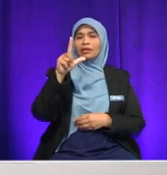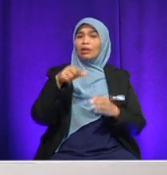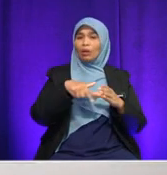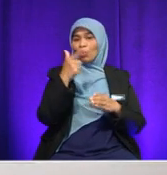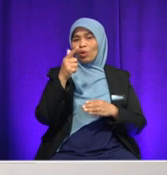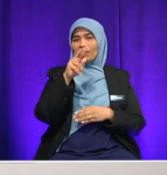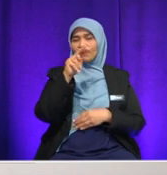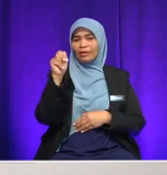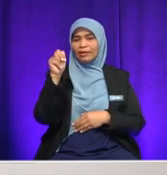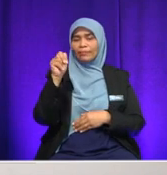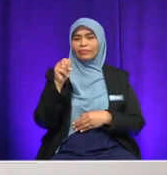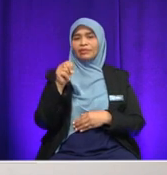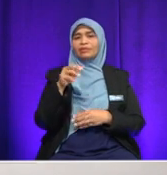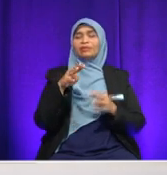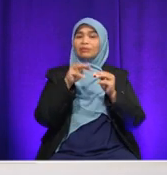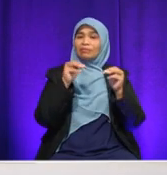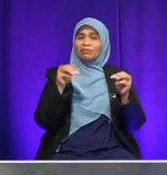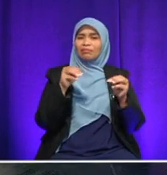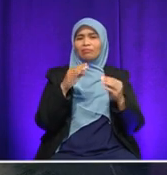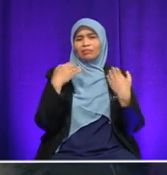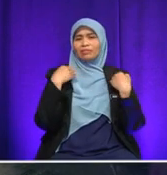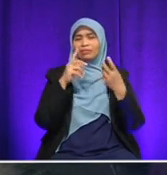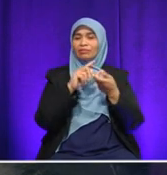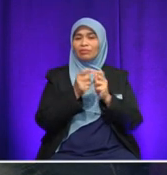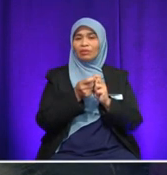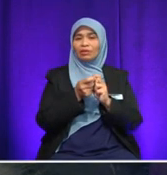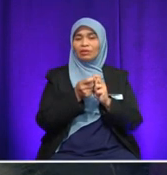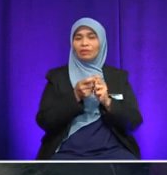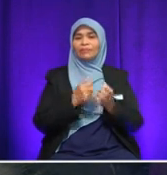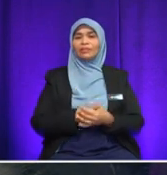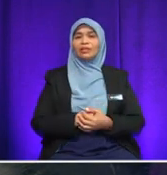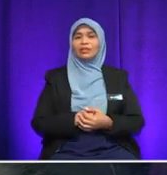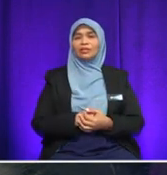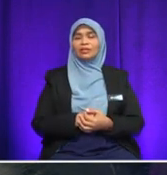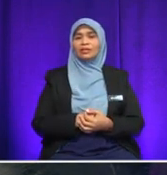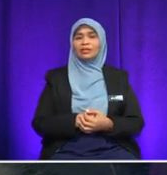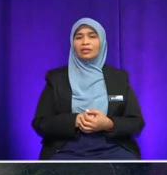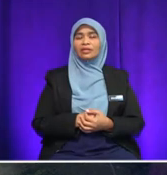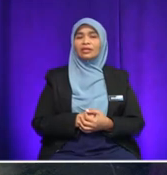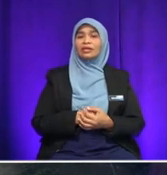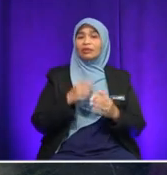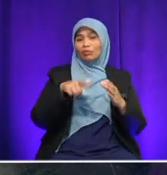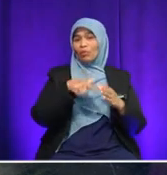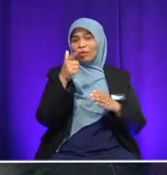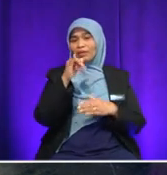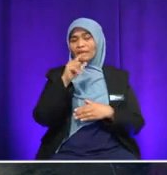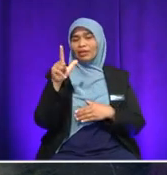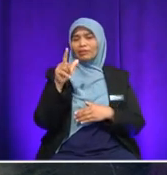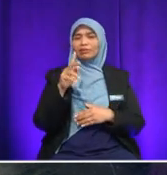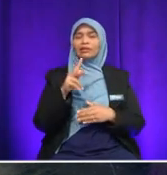dan juga dalaman kadang-kadang murid dia tertukar. Kan? Okey, gini, Daniel. Okey, monolog luaran tu ialah